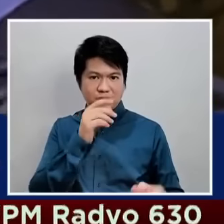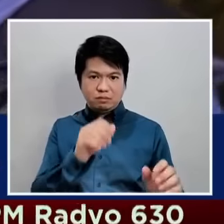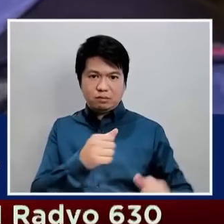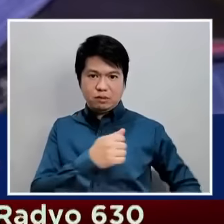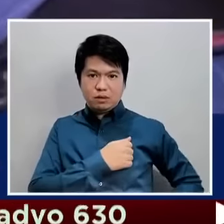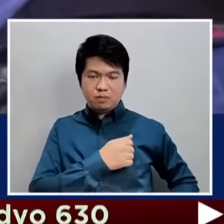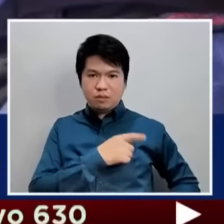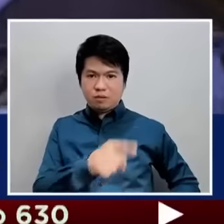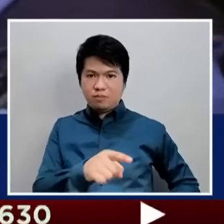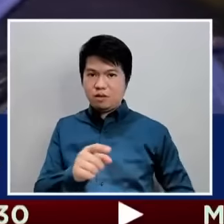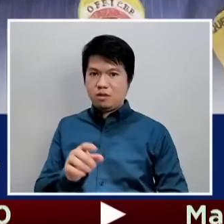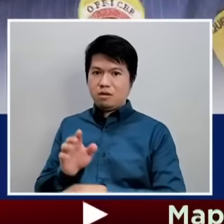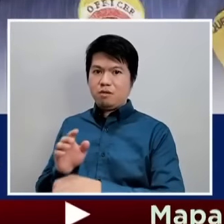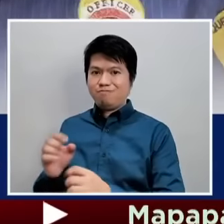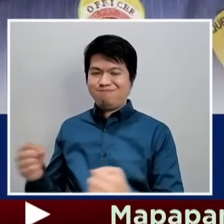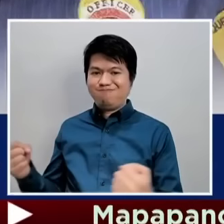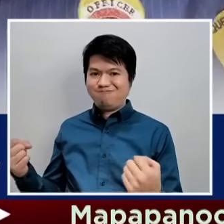nito.